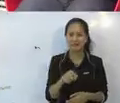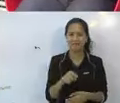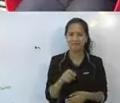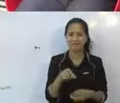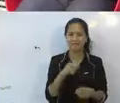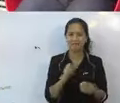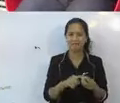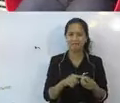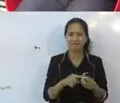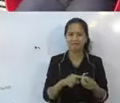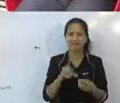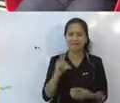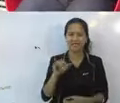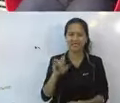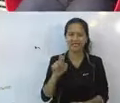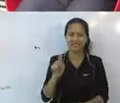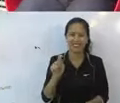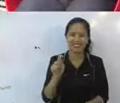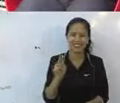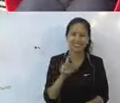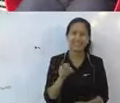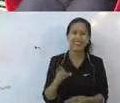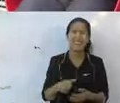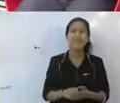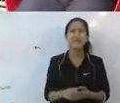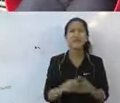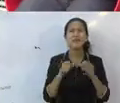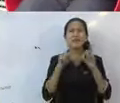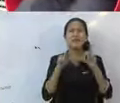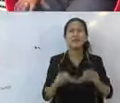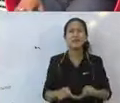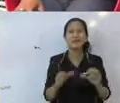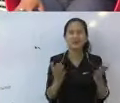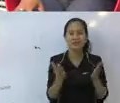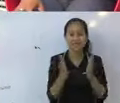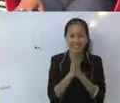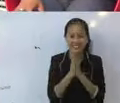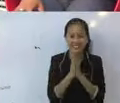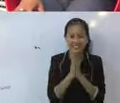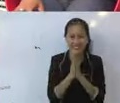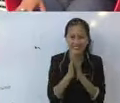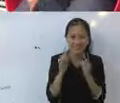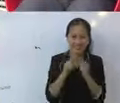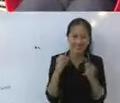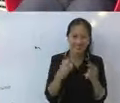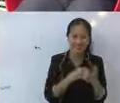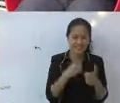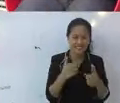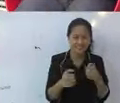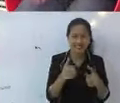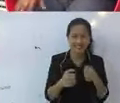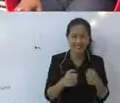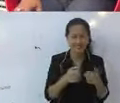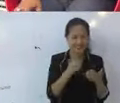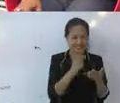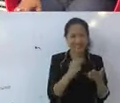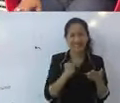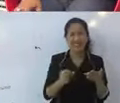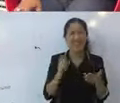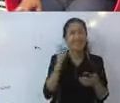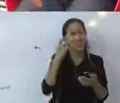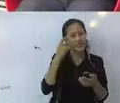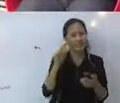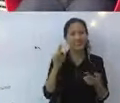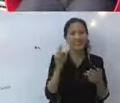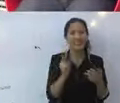diet po ninyo na ginagawa nyo po dyan, you can ask dito po sa ating comment section box para at least maalalayan po namin